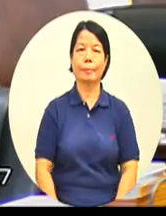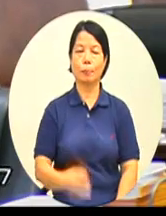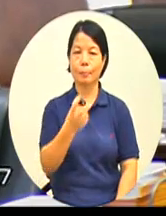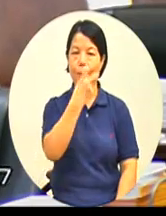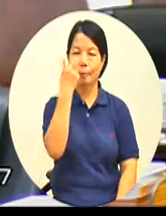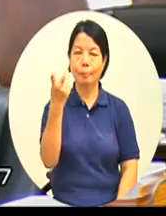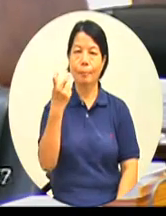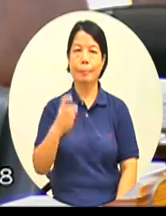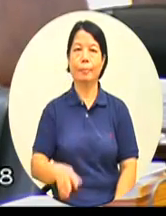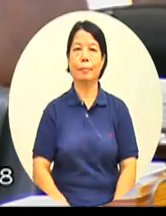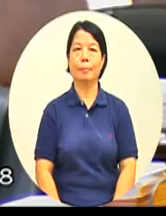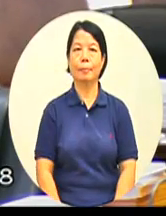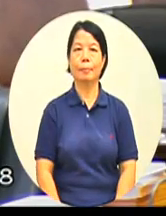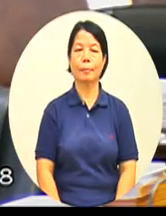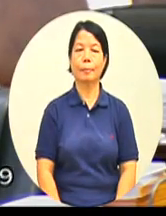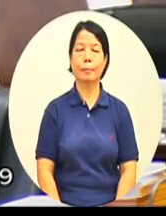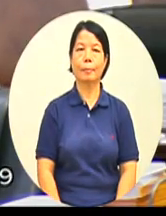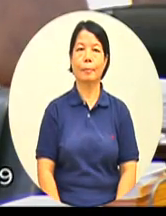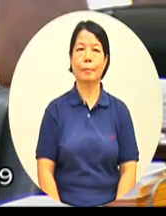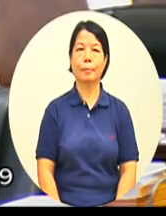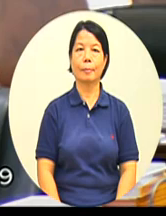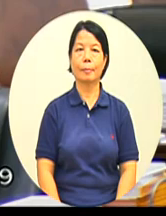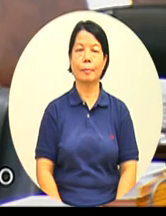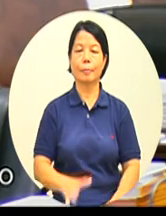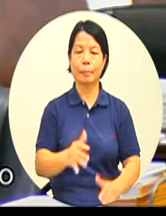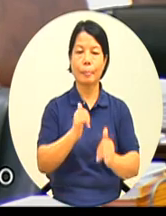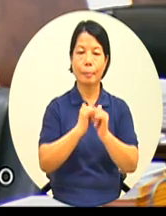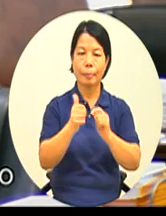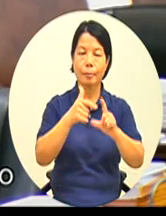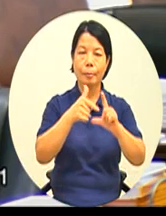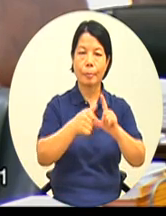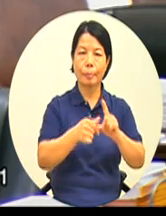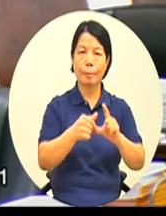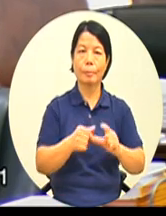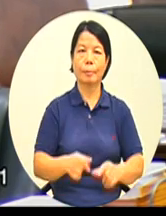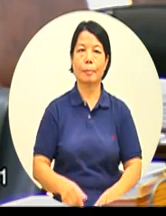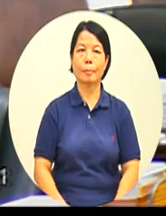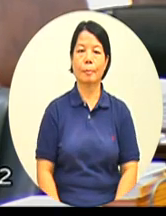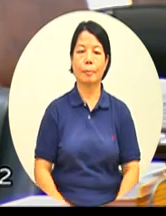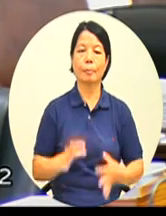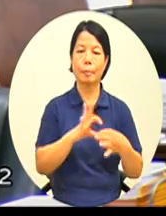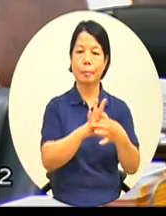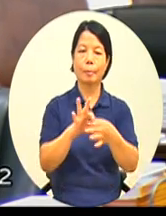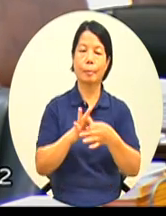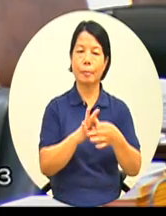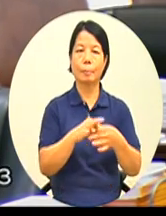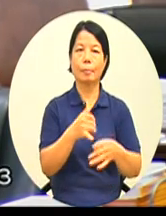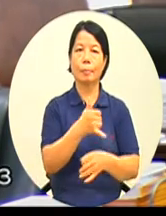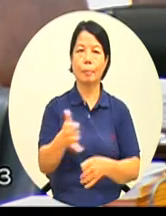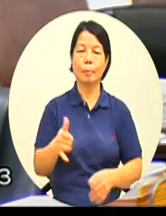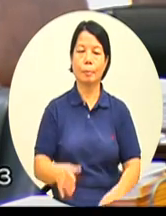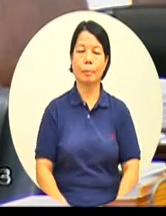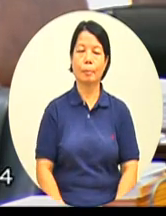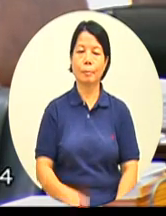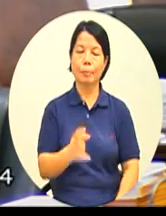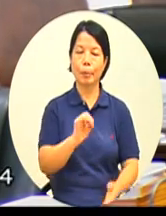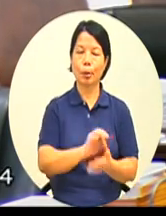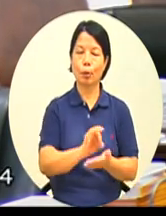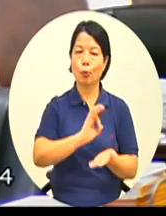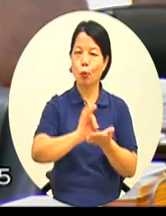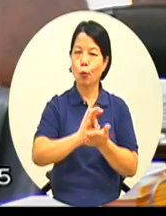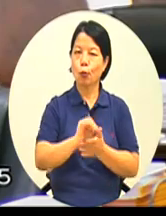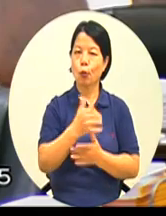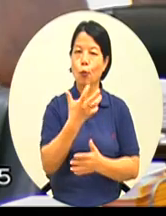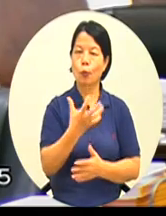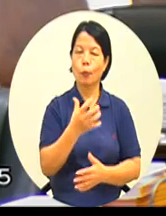问题。我发现我们的做的那个社区的一个联络员功能非常有用，因为一般家